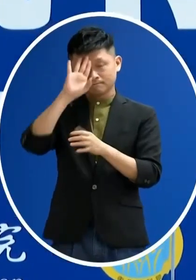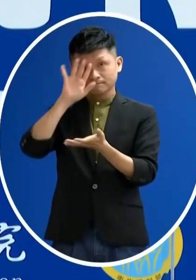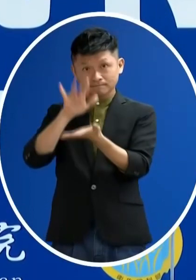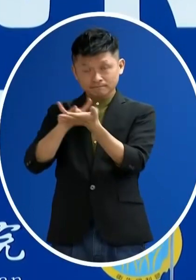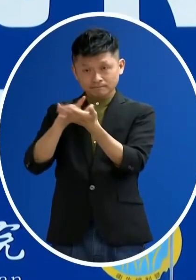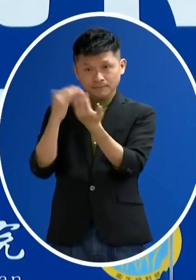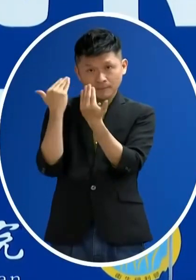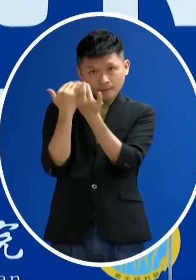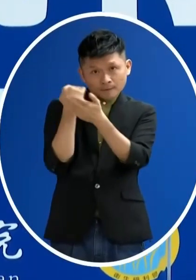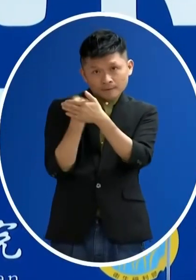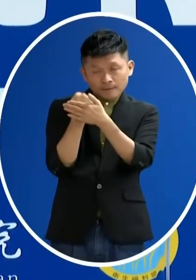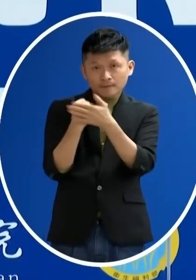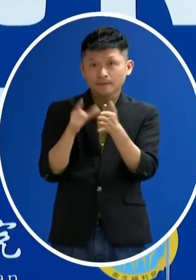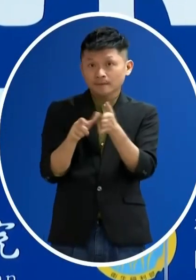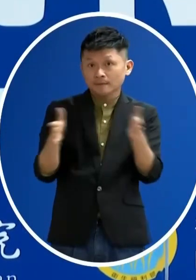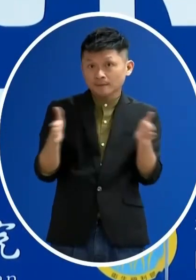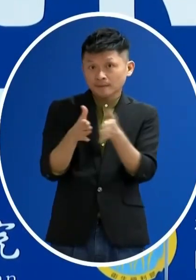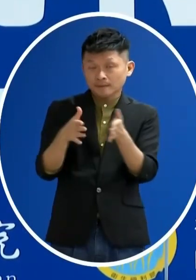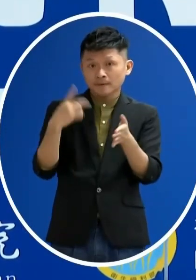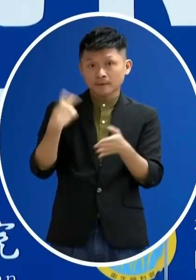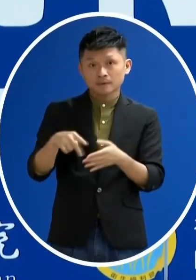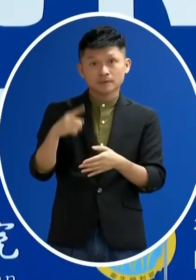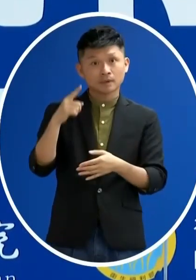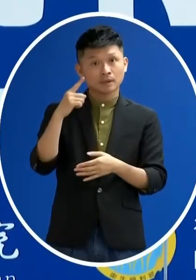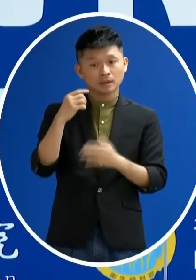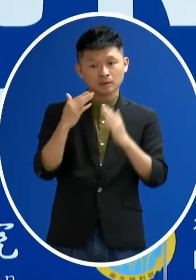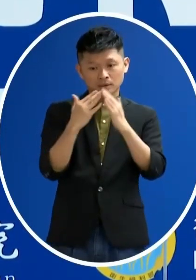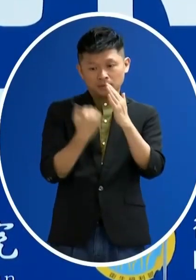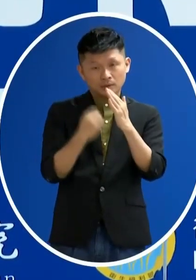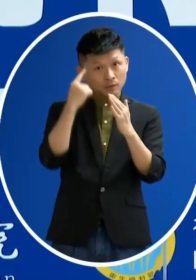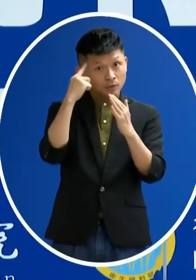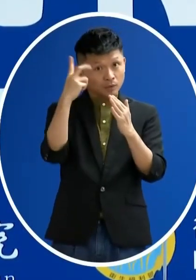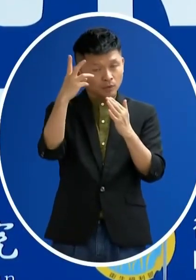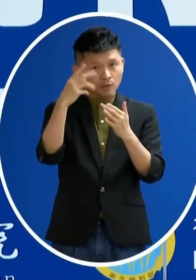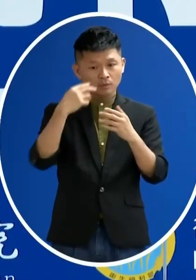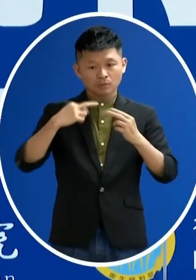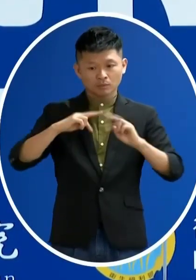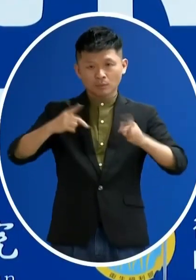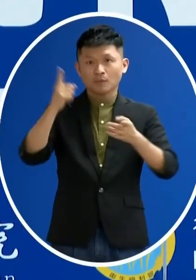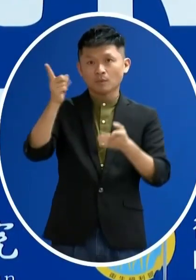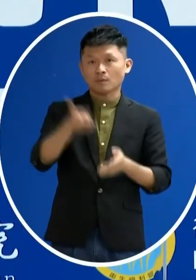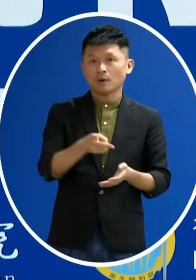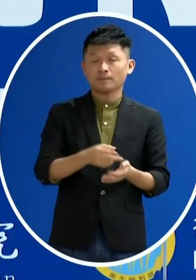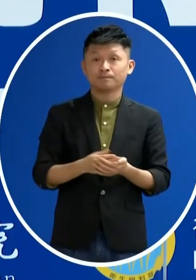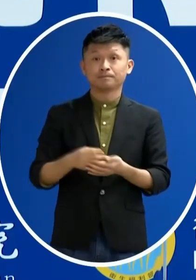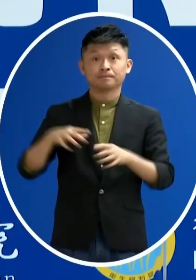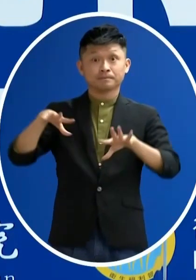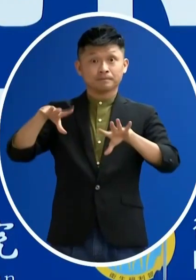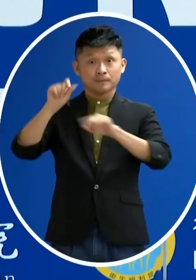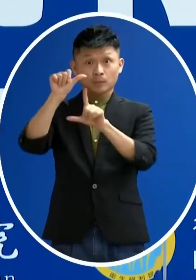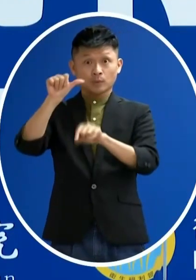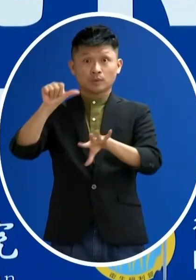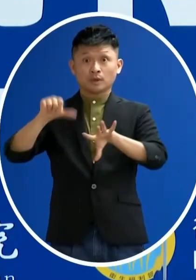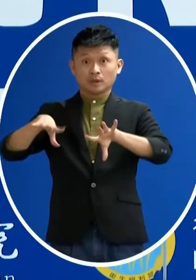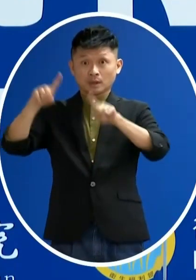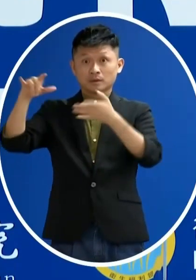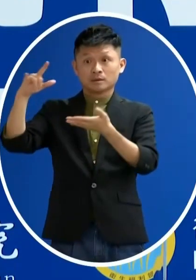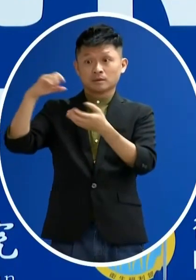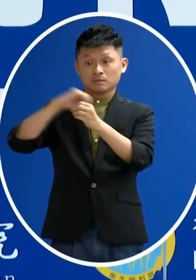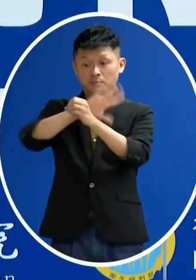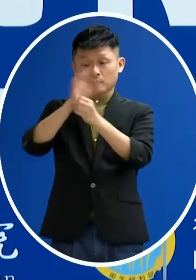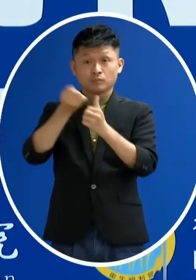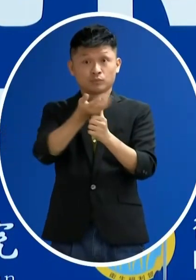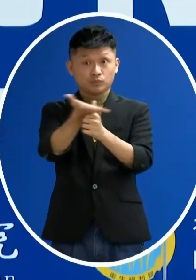潜伏期跟这个居检的调整了，他们在5月第一次面临 Delta 入侵的时候，一度把他们的这